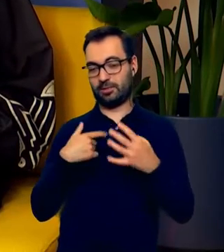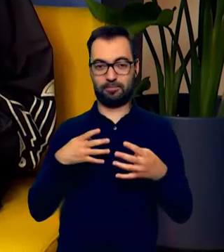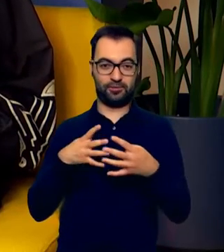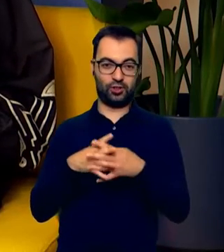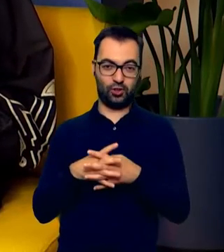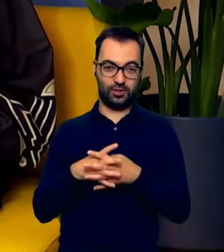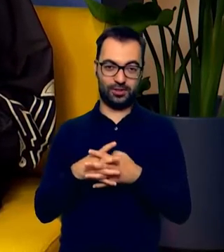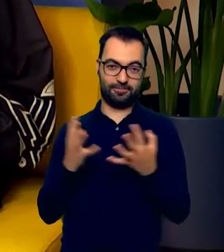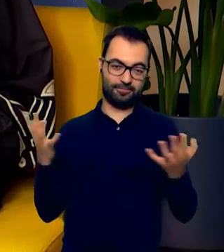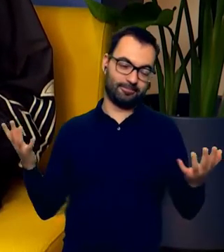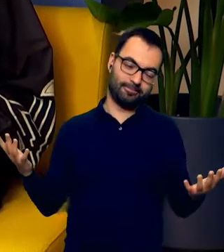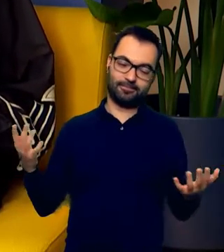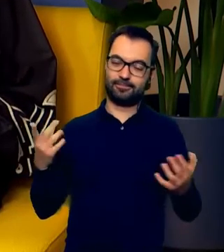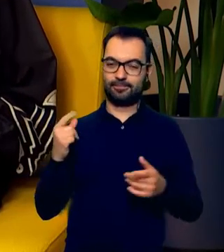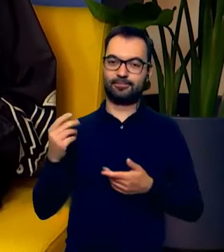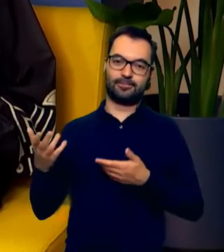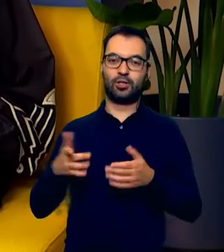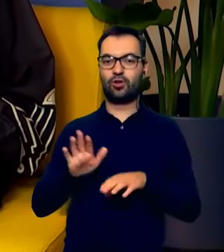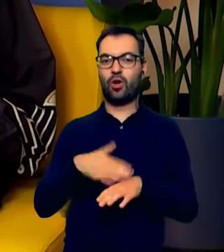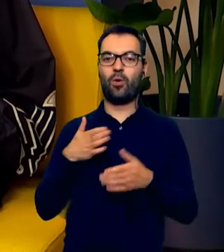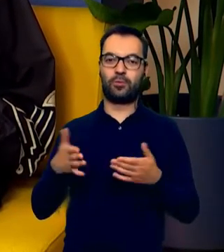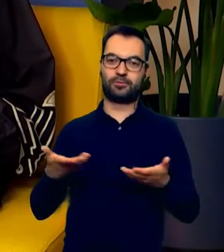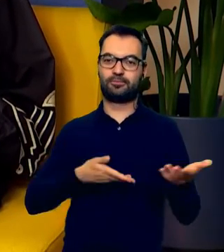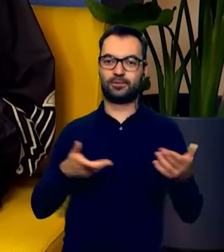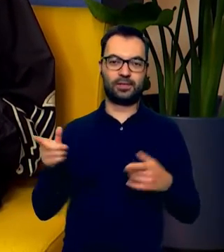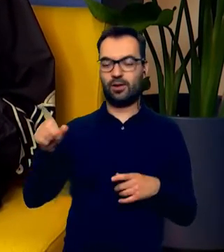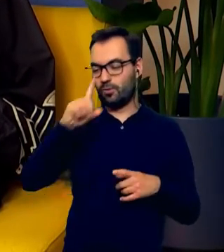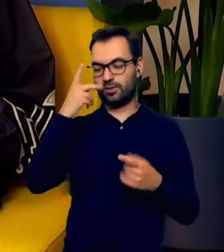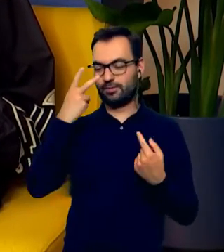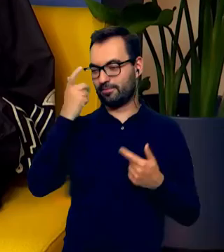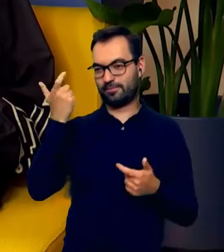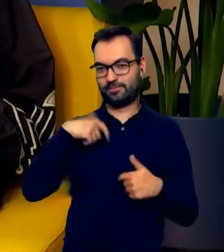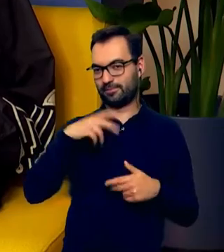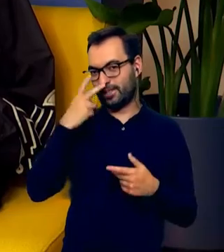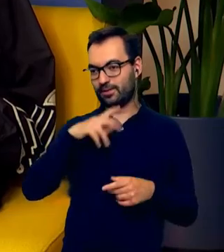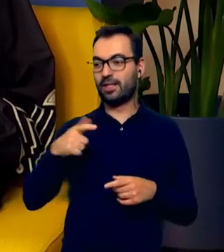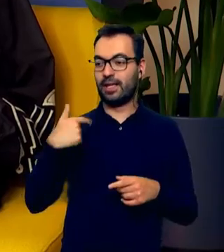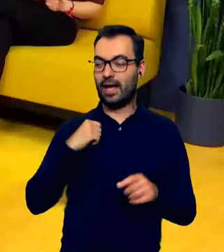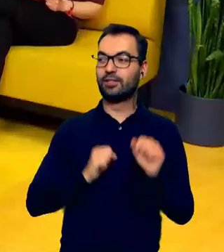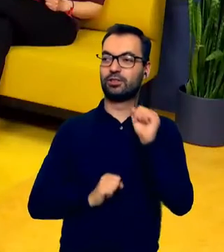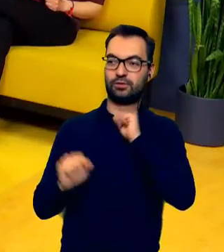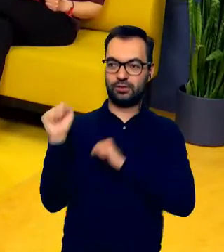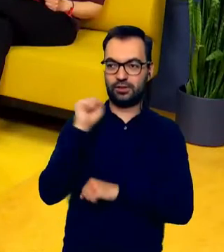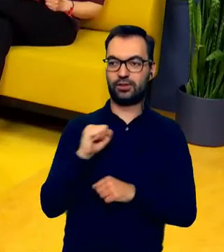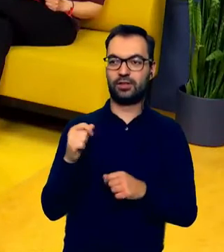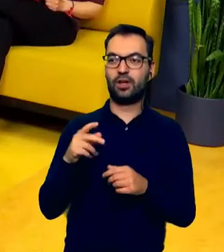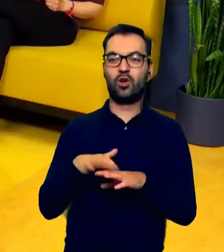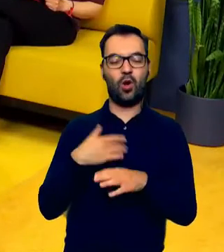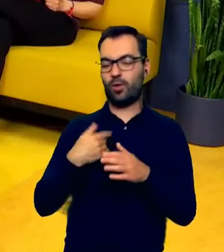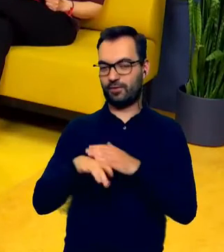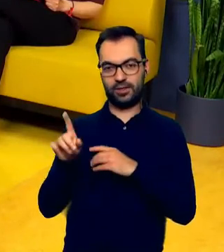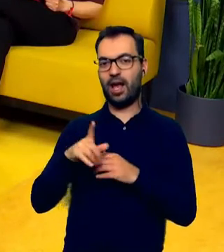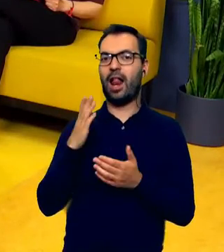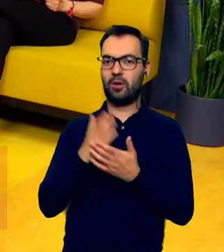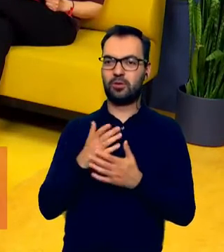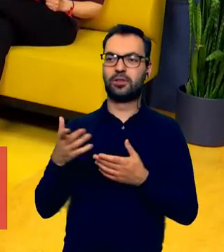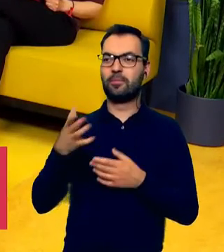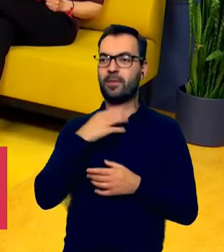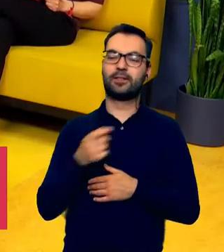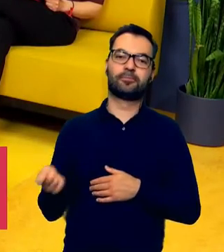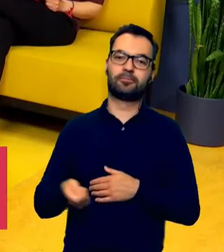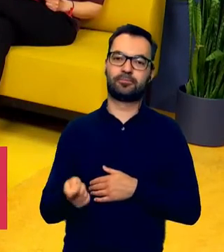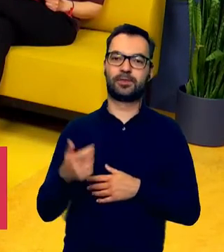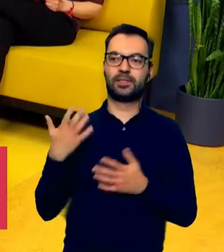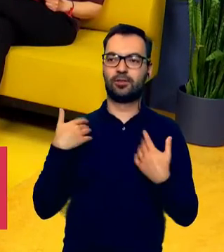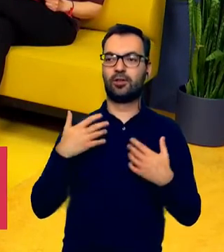przeźroczysta, to jest taki, że możesz sobie iść goła po ulicy i nikt cię nie zauważy. Ja trenuję, jeszcze nie wyszłam goło, natomiast chodzę z psem